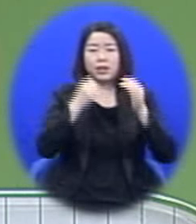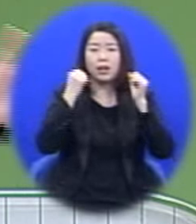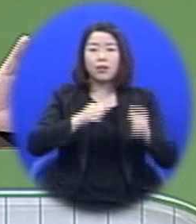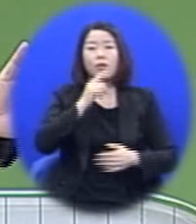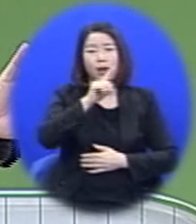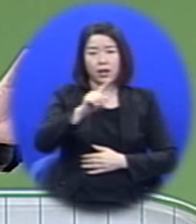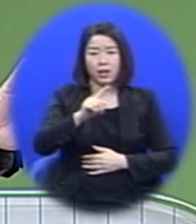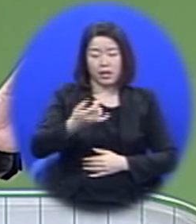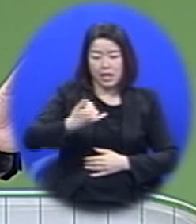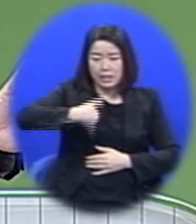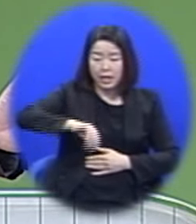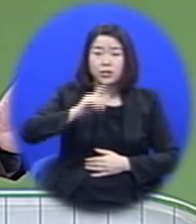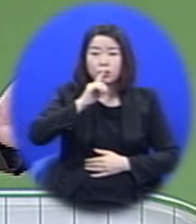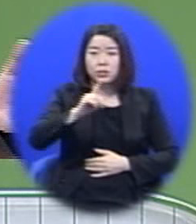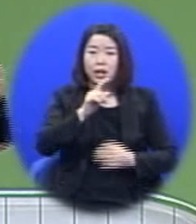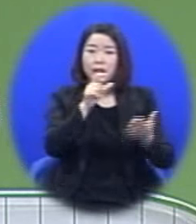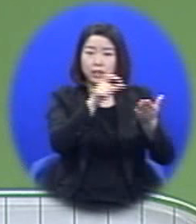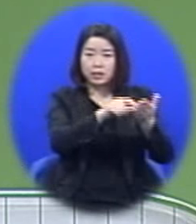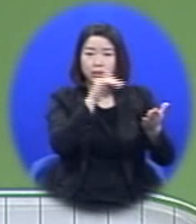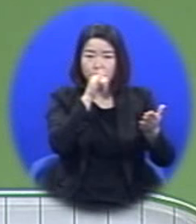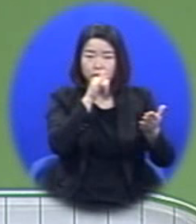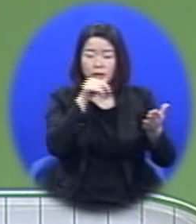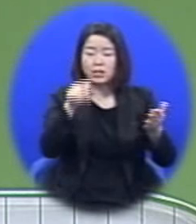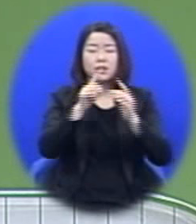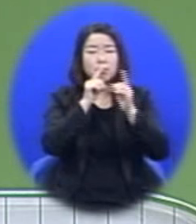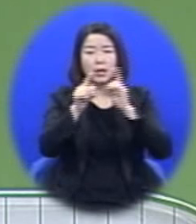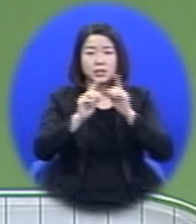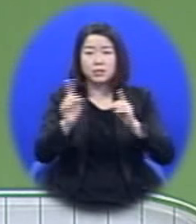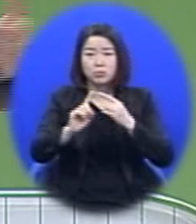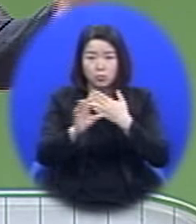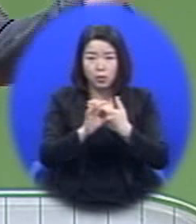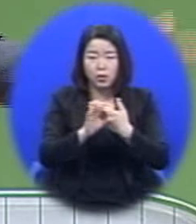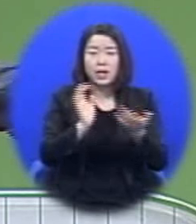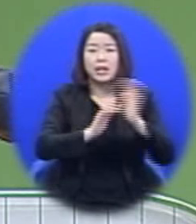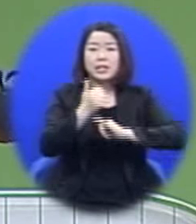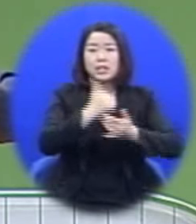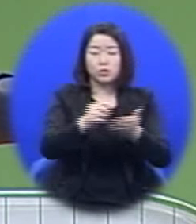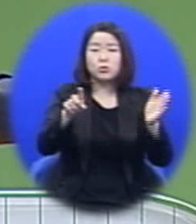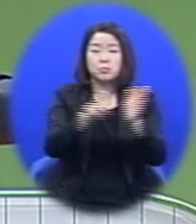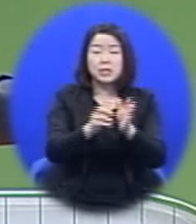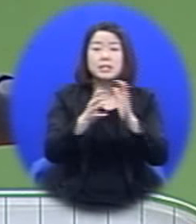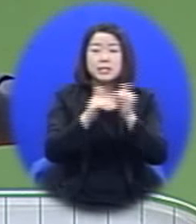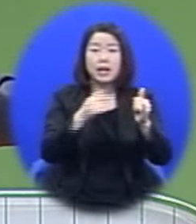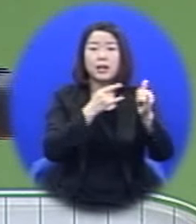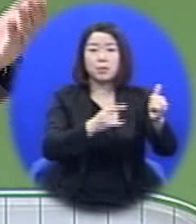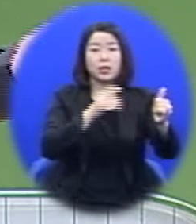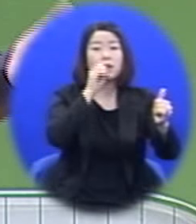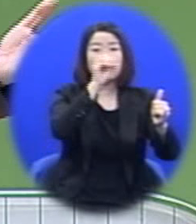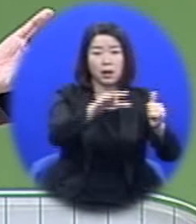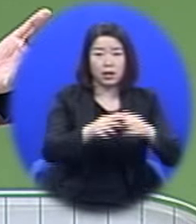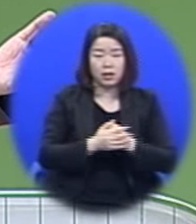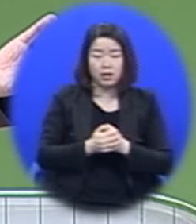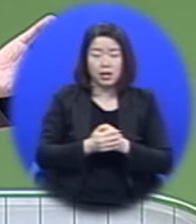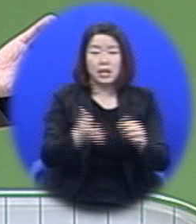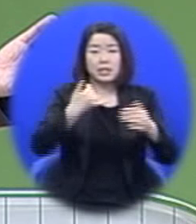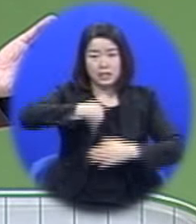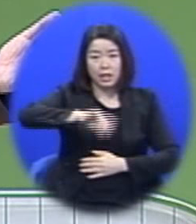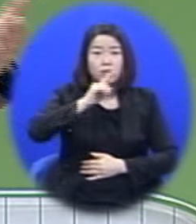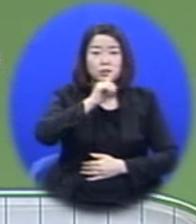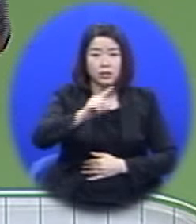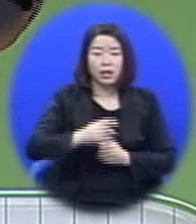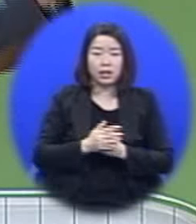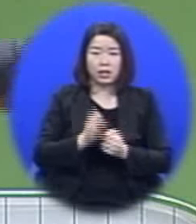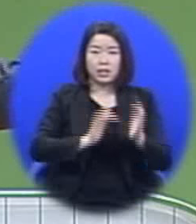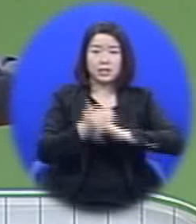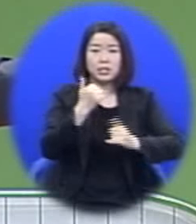여기 자녀들아 그랬어요. 그러니까 이 말씀은 예수 믿는 사람에게 하신 이야기예요. 자녀들아,